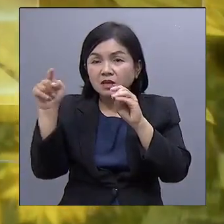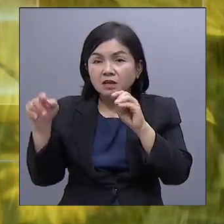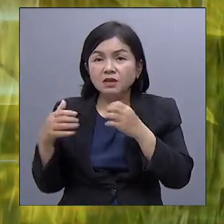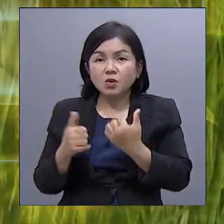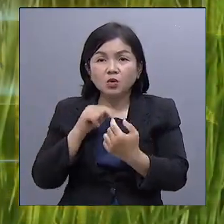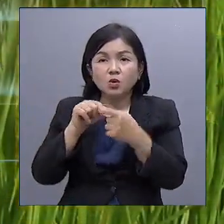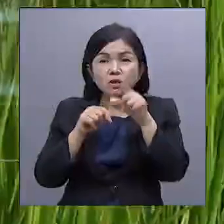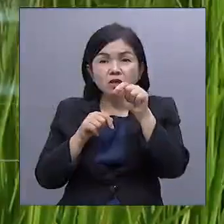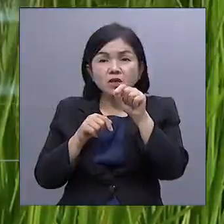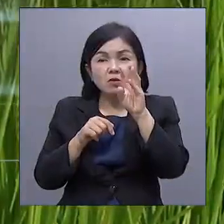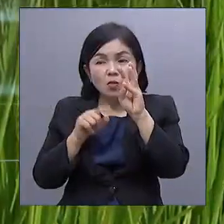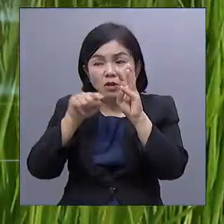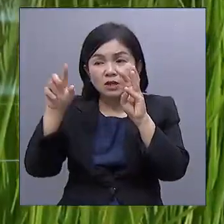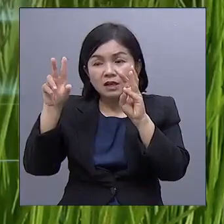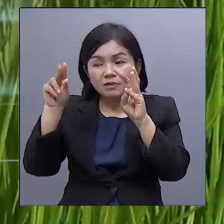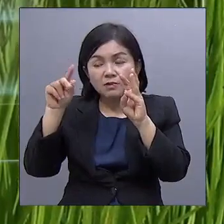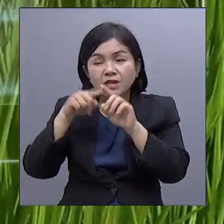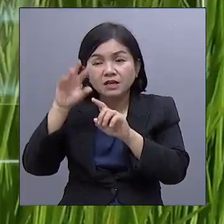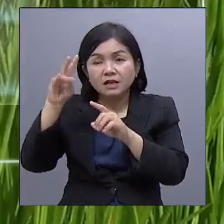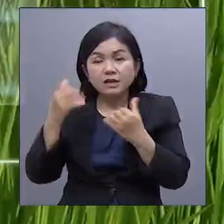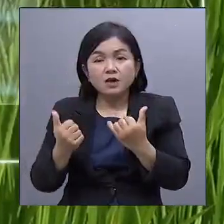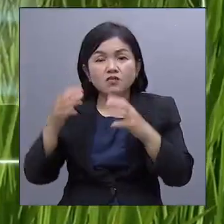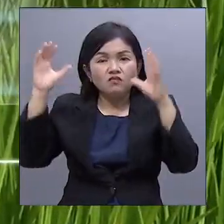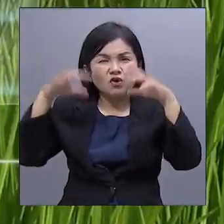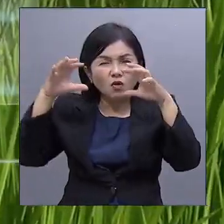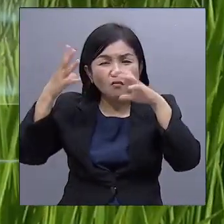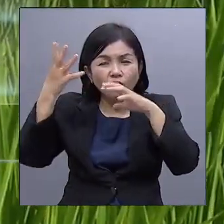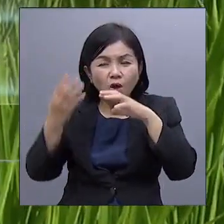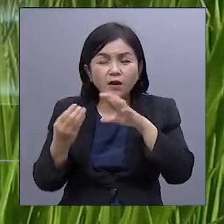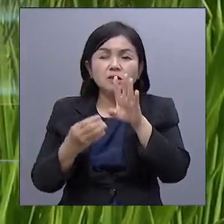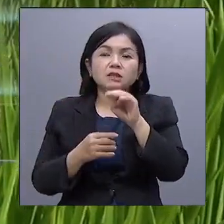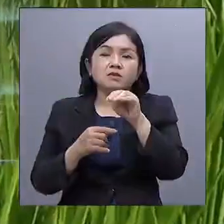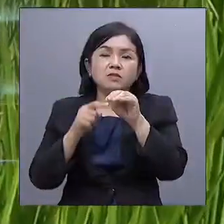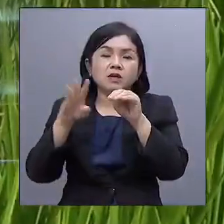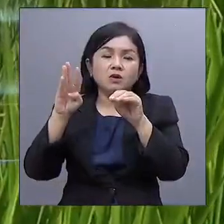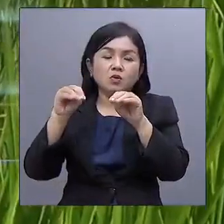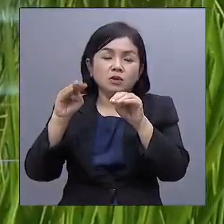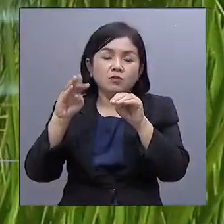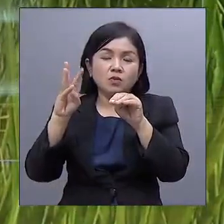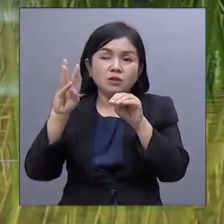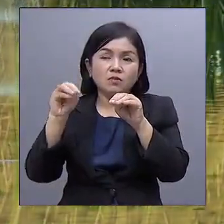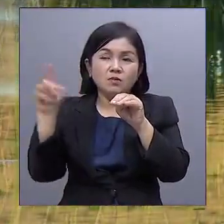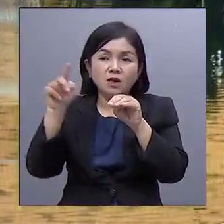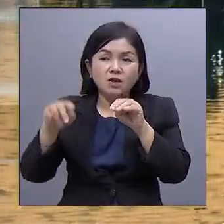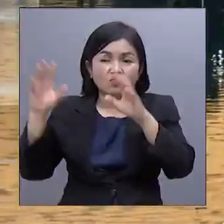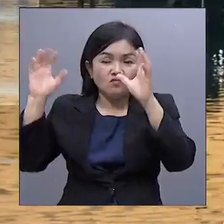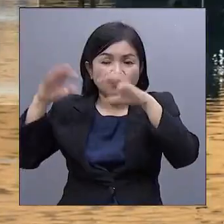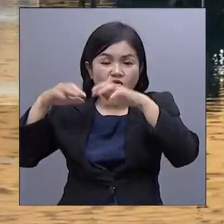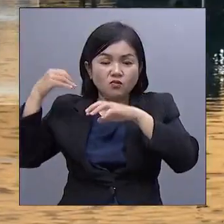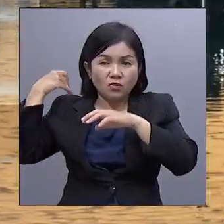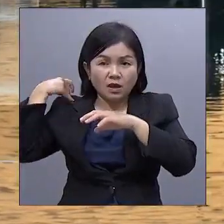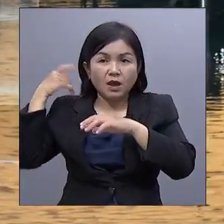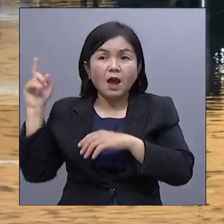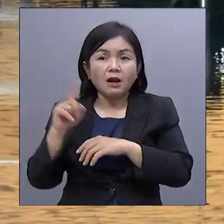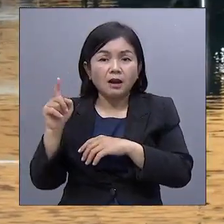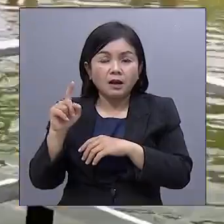วันที่ 26-30 กรกฎาคมนี้จะมีฝนฟ้าคะนองลดลงเหลือ 40-60% ของพื้นที่แต่ยังคงมีฝนตกหนักบางแห่งท